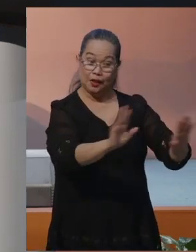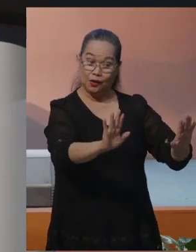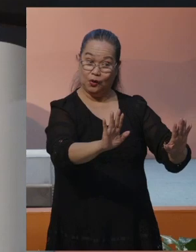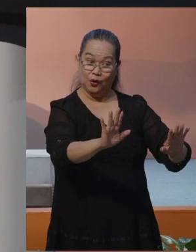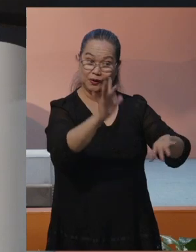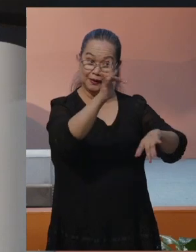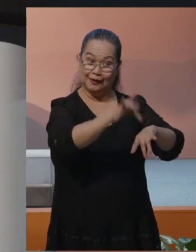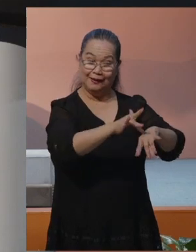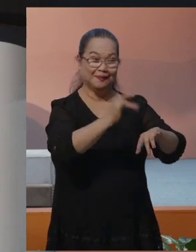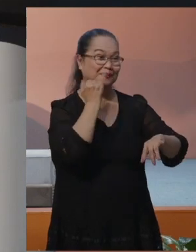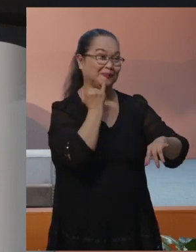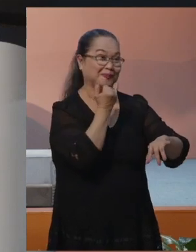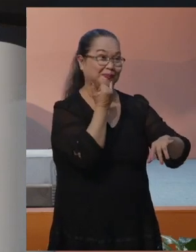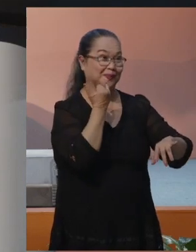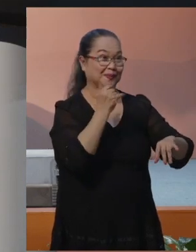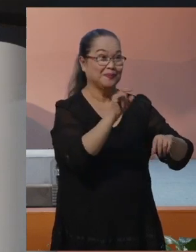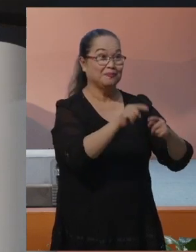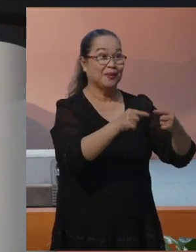lang kalaban.